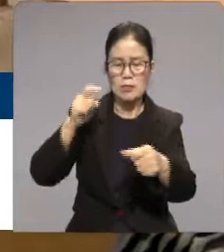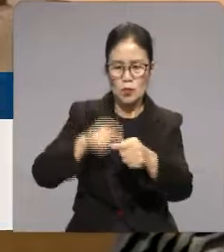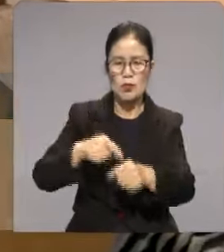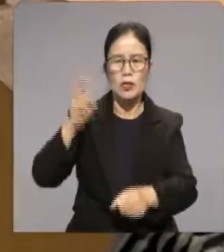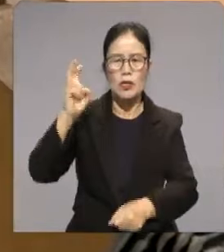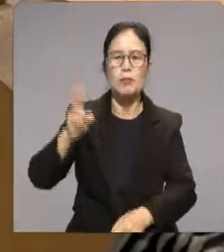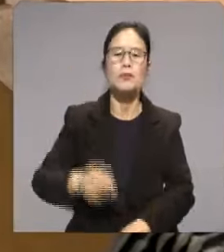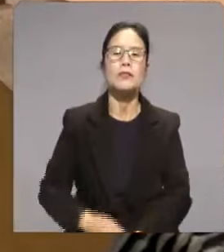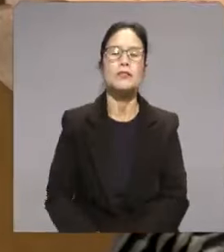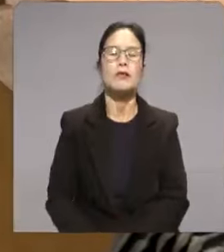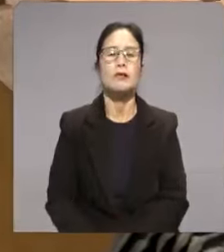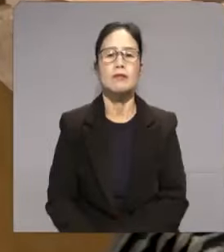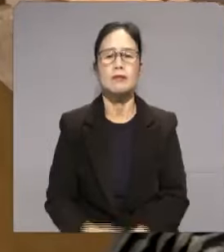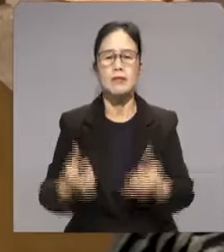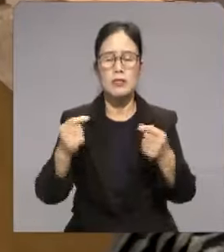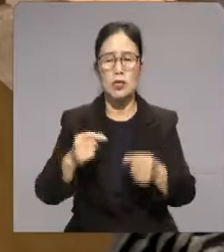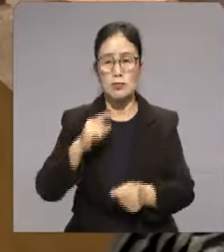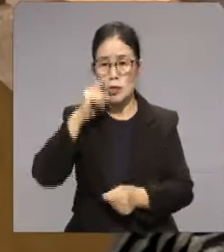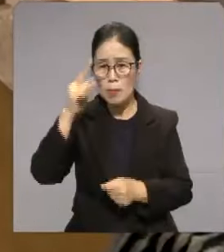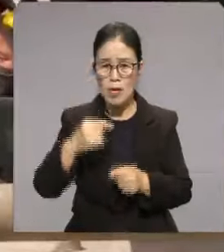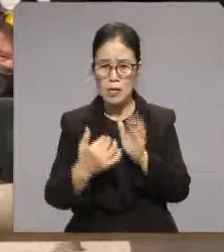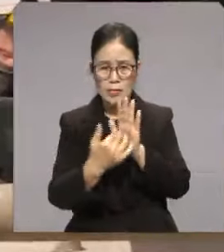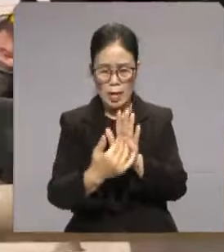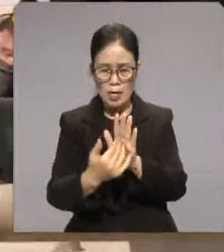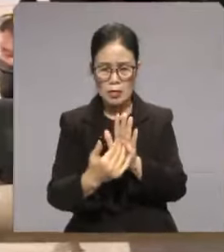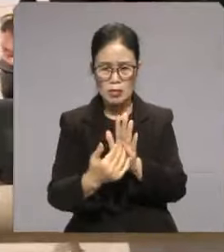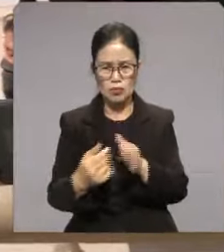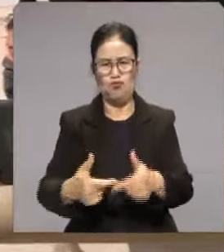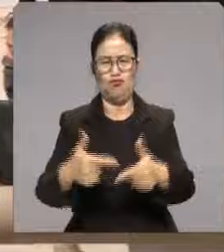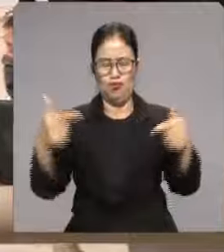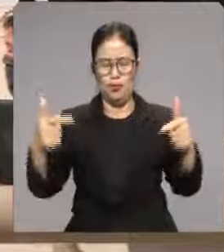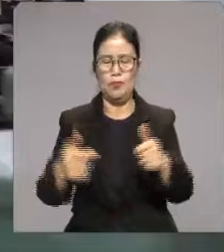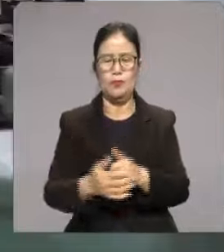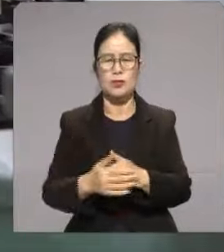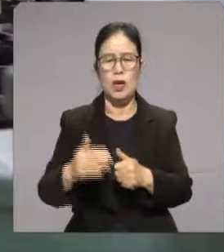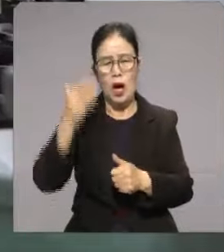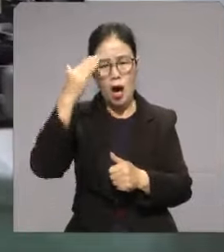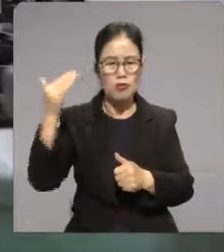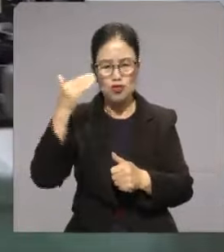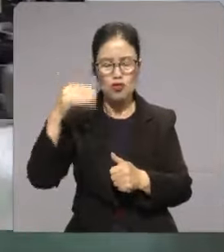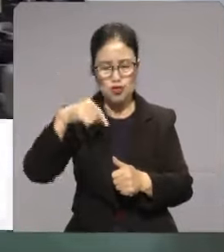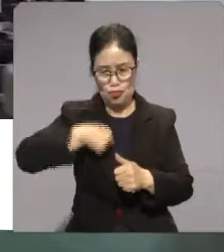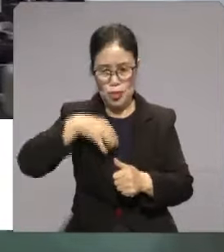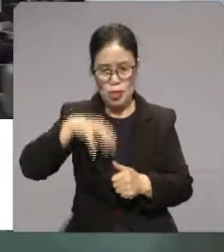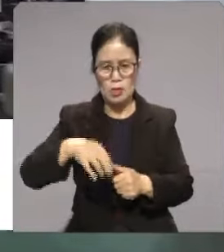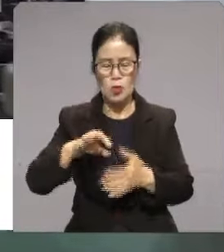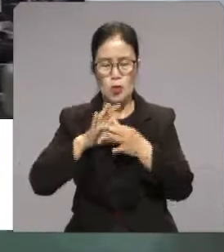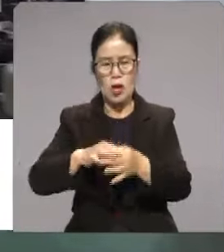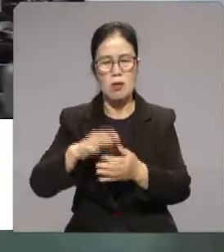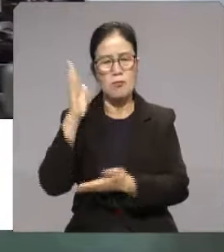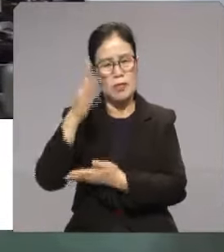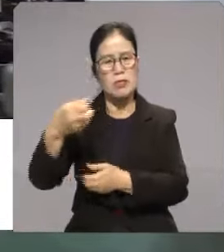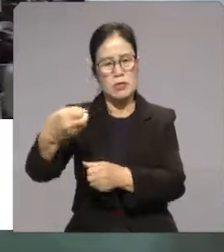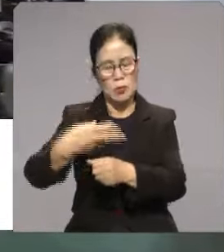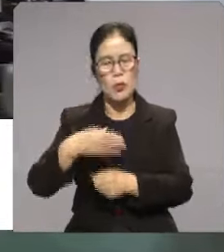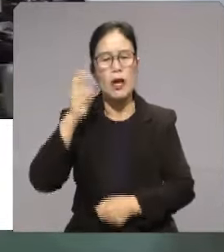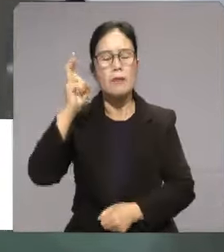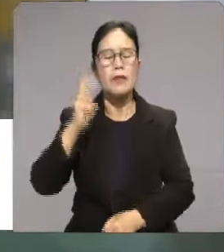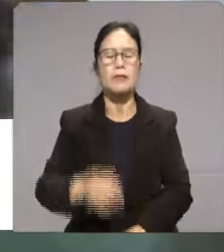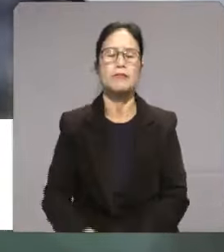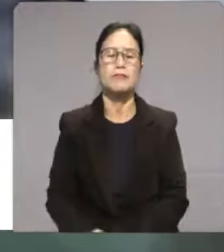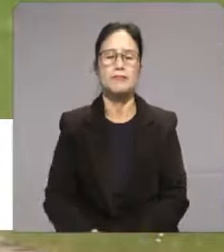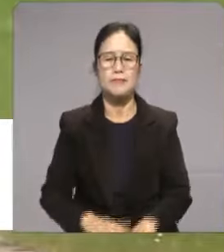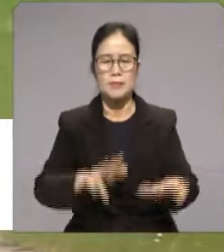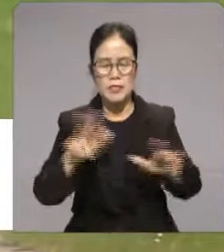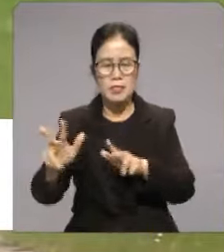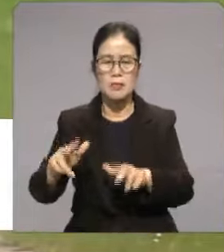Ukraine. 이처럼 서방에서 대응 수위를 높이면서 우리에게도 관련 메시지가 예상됩니다.